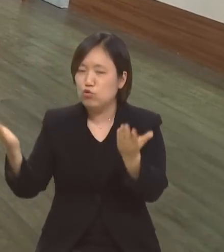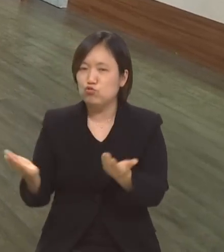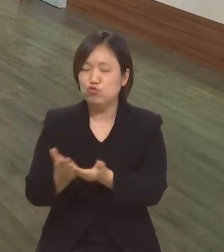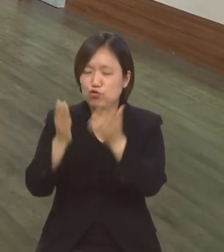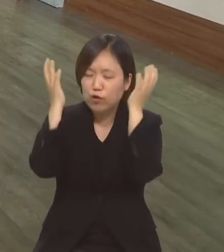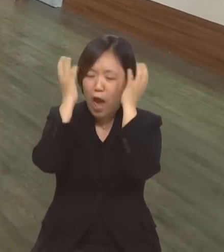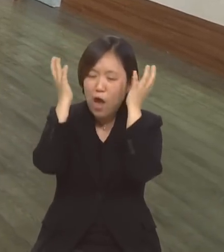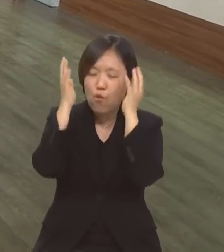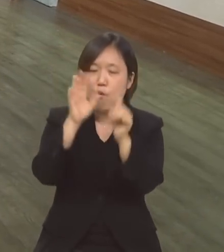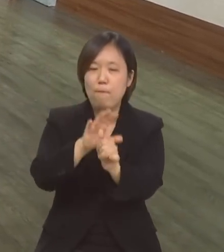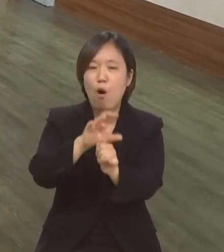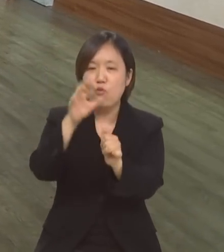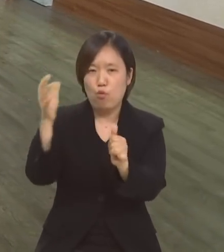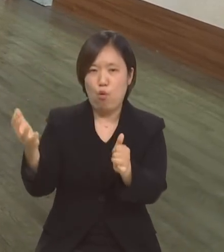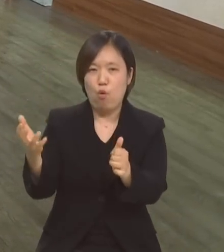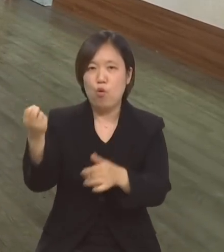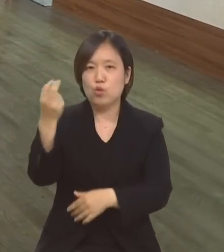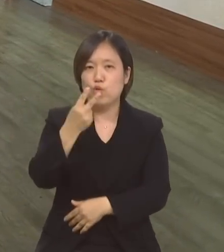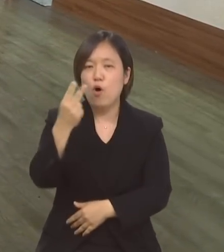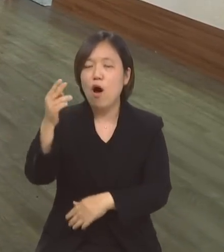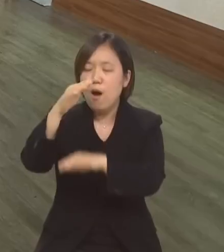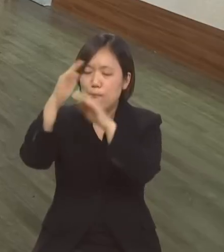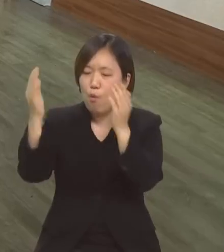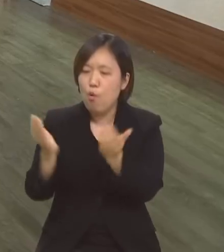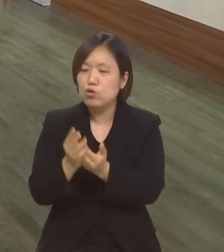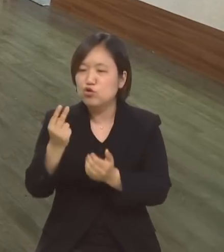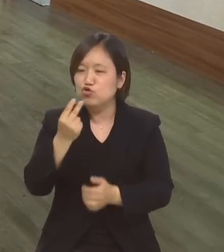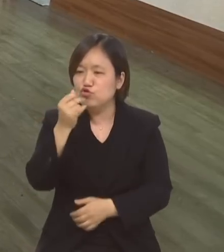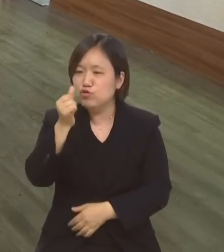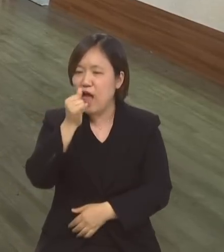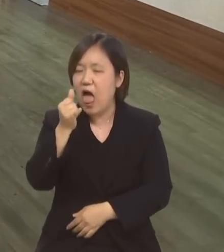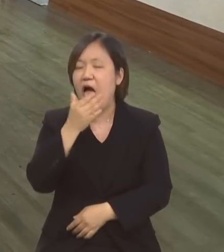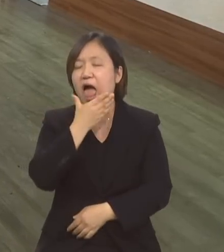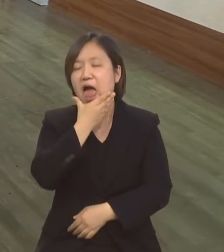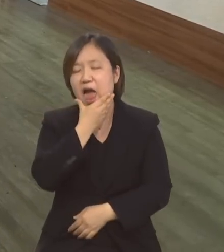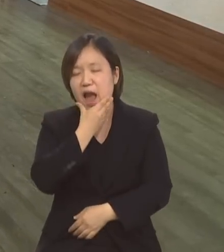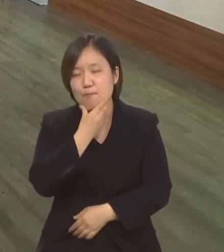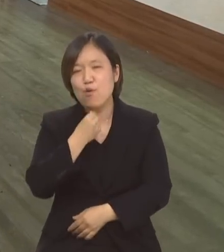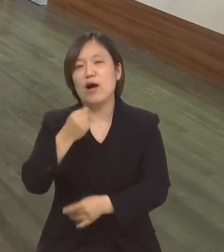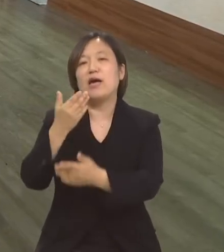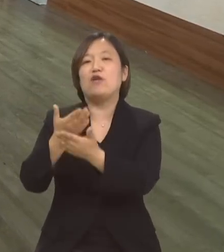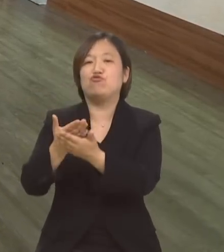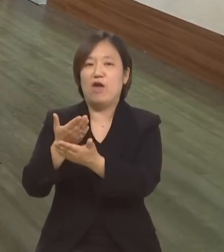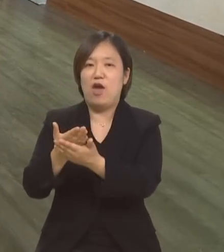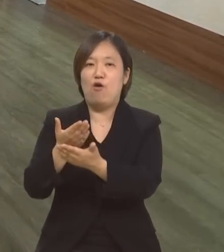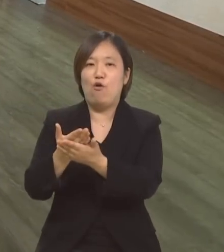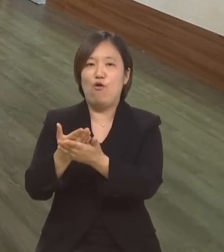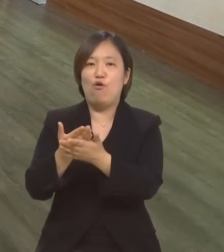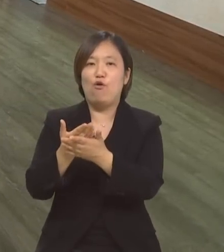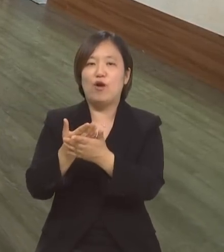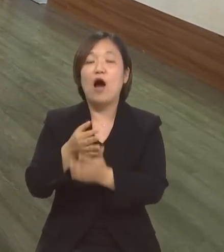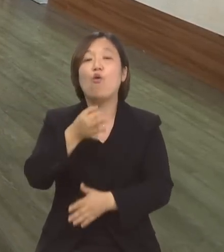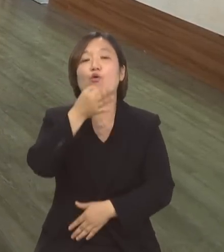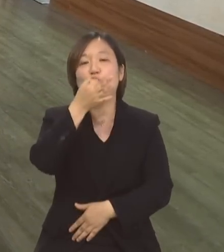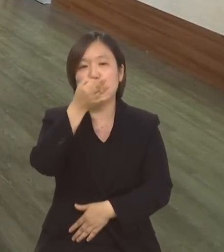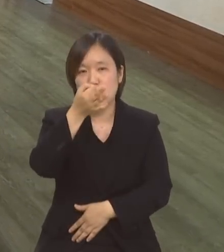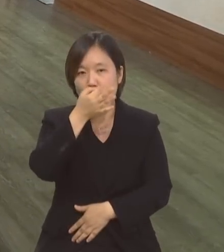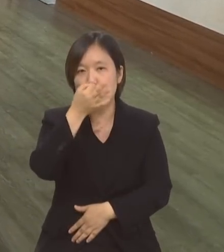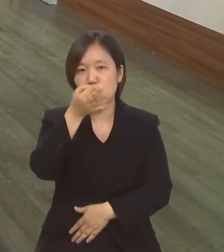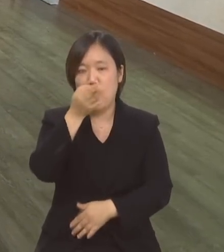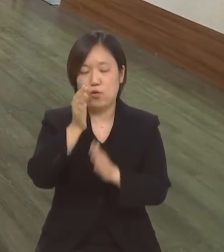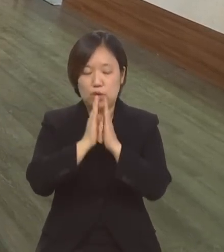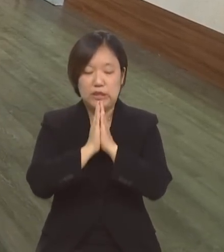모든 중생이 행복하게 해 주십시오 이렇게 이제 항상 축원을 올리고 바로는 한다고